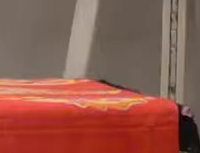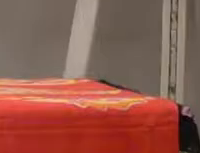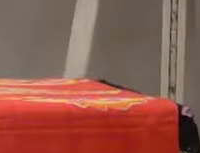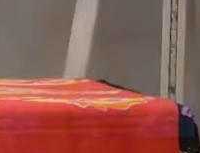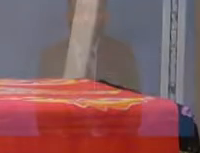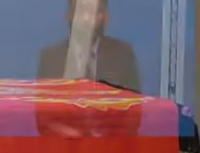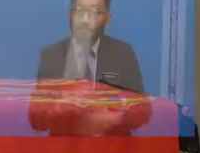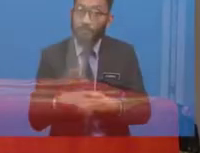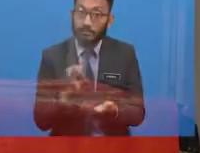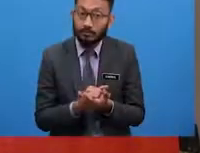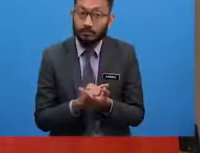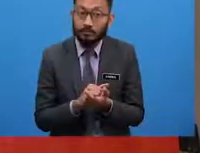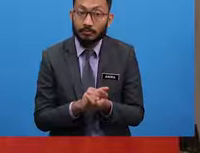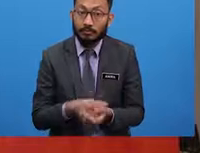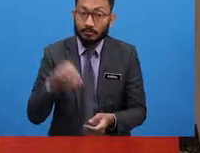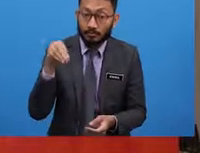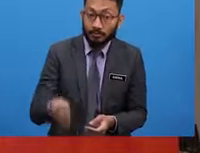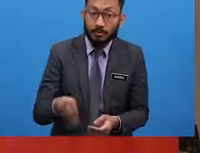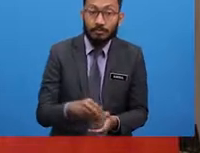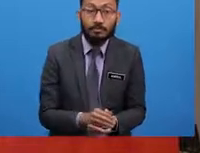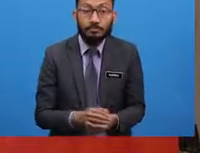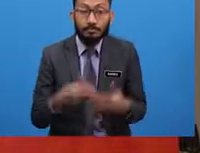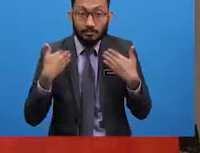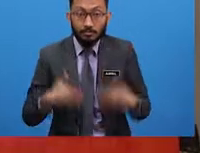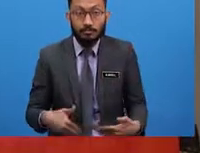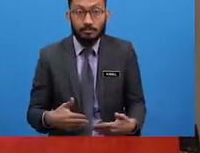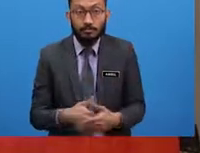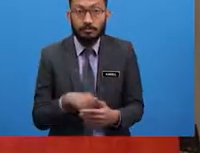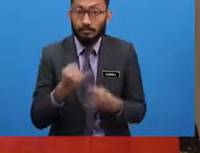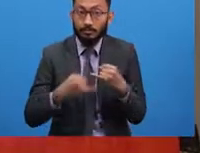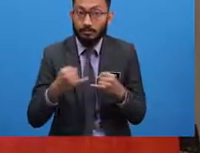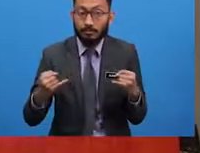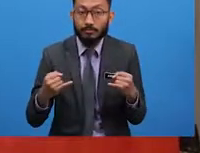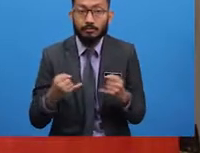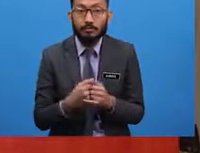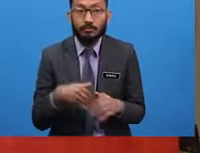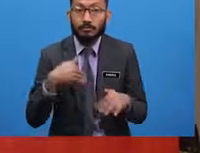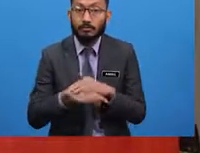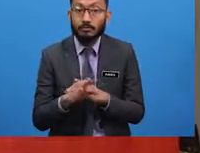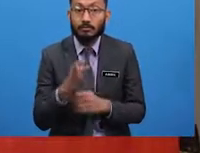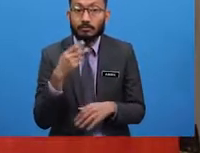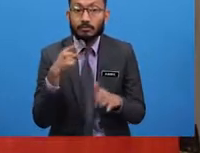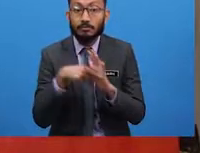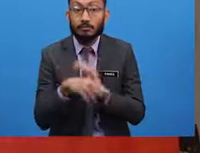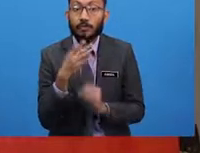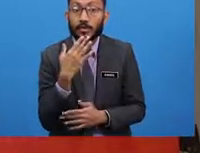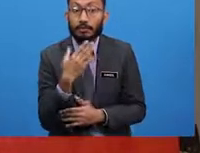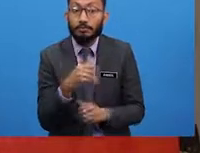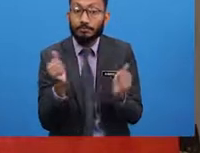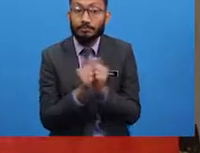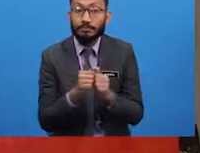Kemudian, celupkan kain yang diikat ke dalam pewarna yang telah disediakan. Dimulakan dengan warna